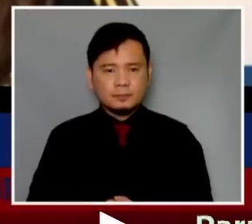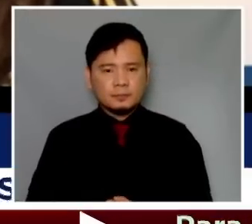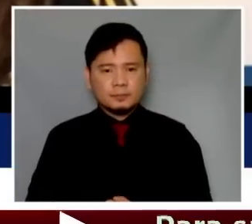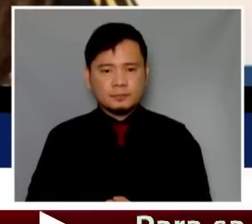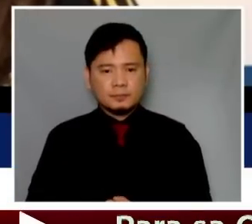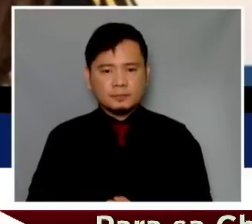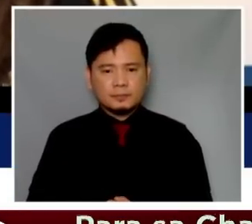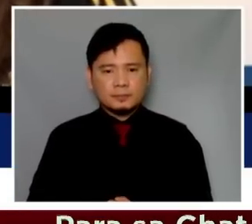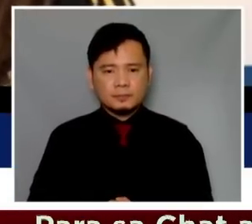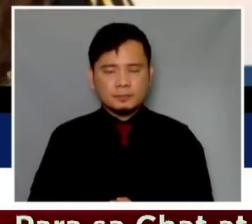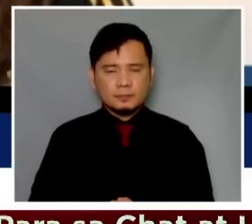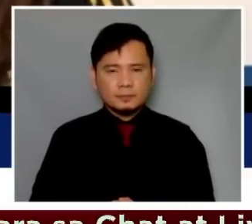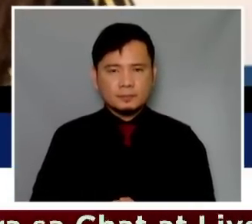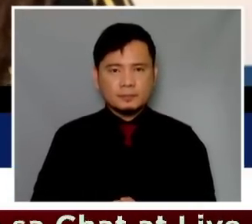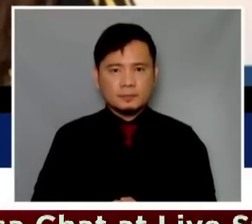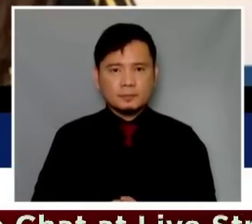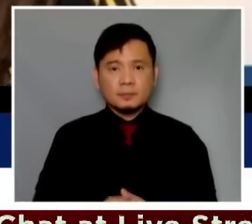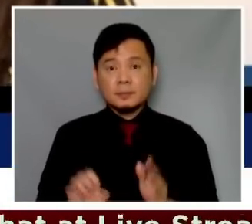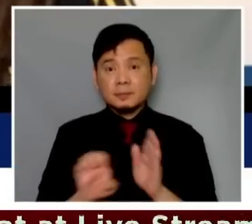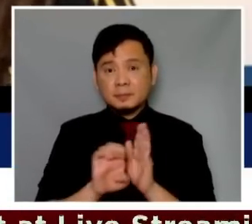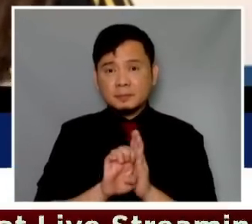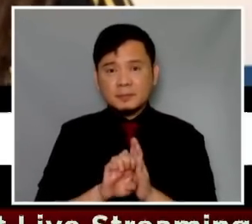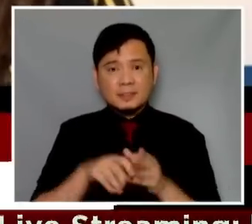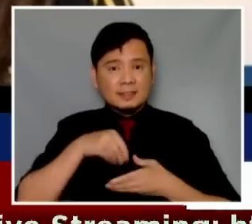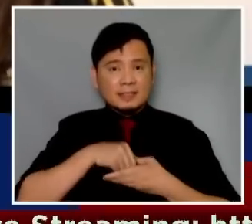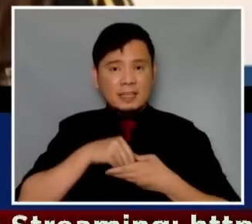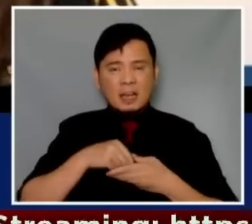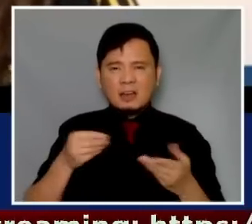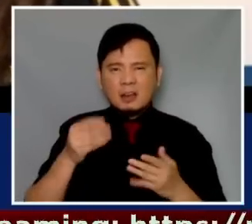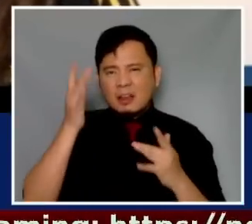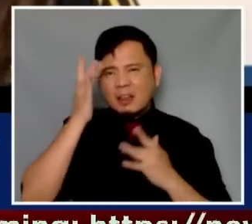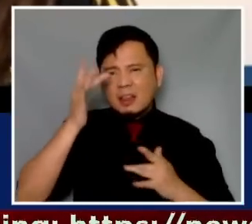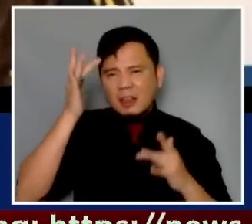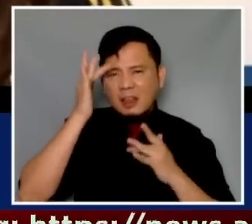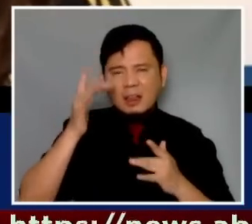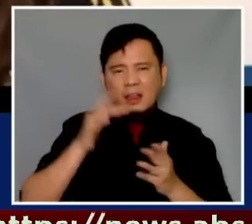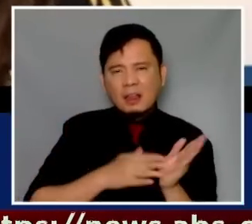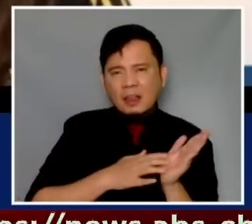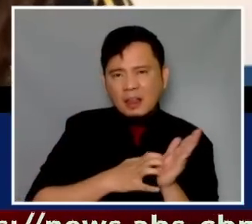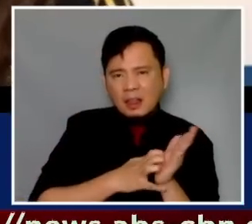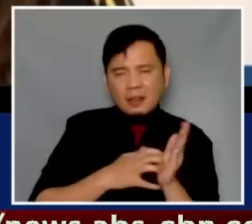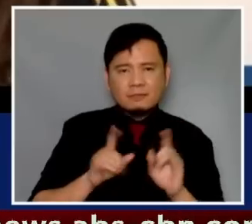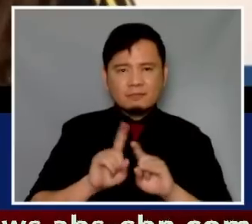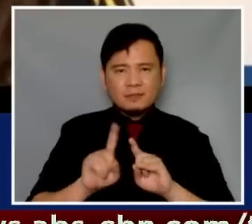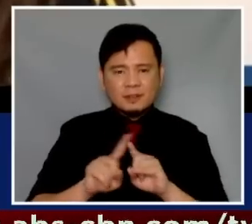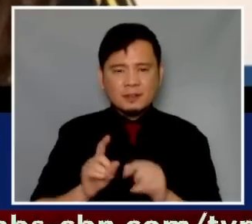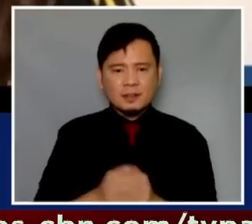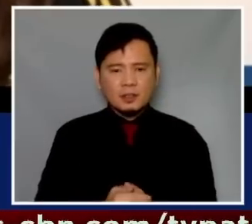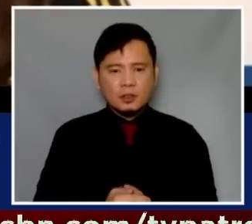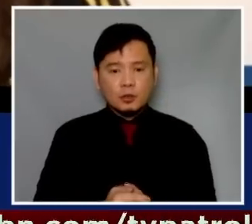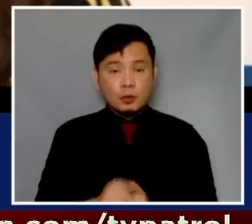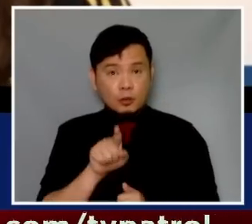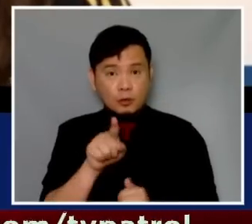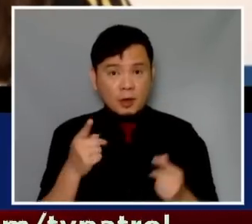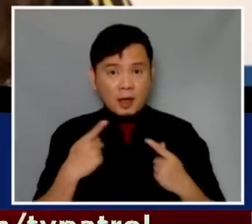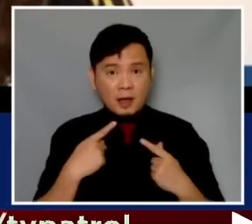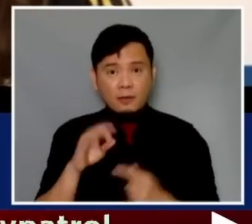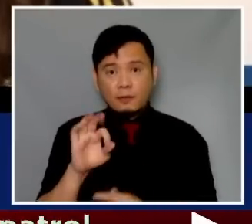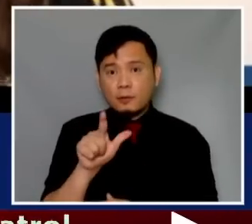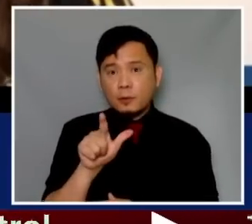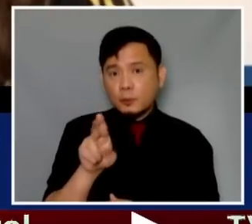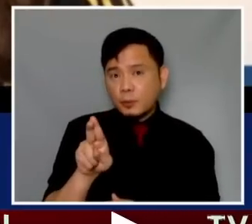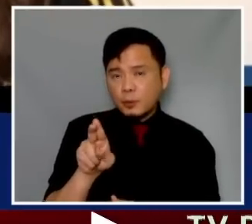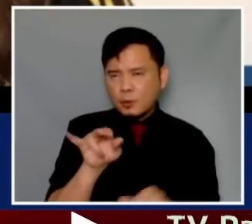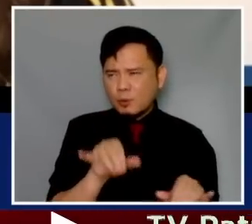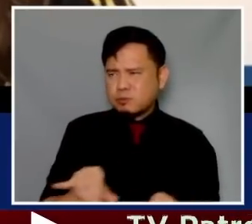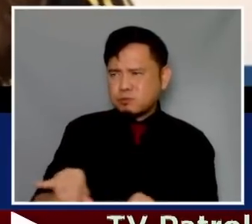mga pre-existing medical condition. Kasi nga, pag kayo ay nagkaroon ng flu, which is very common, no? Every